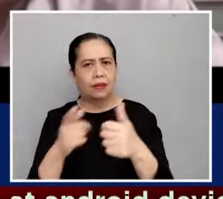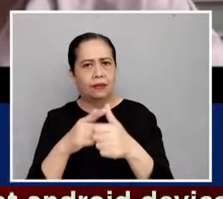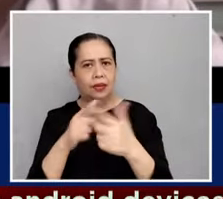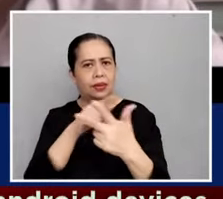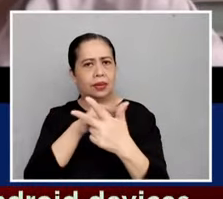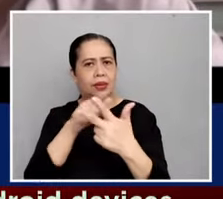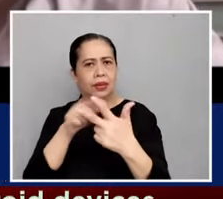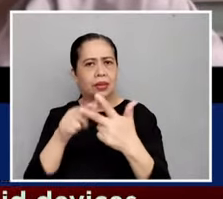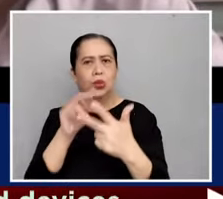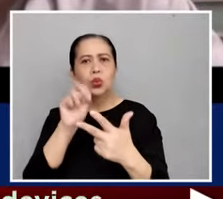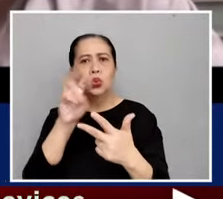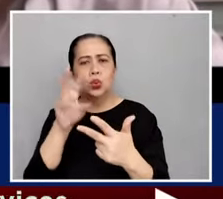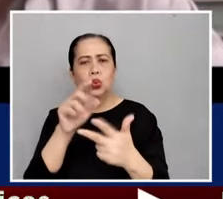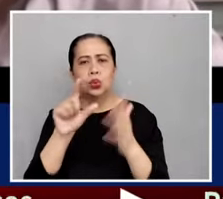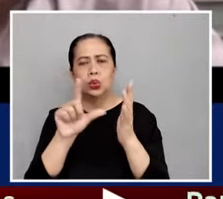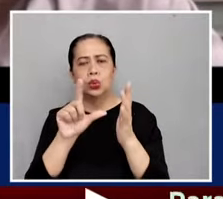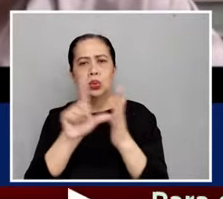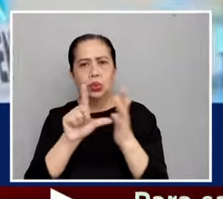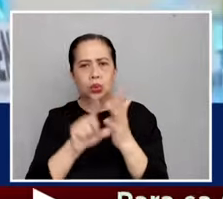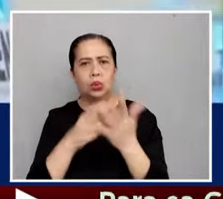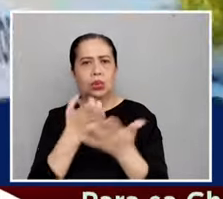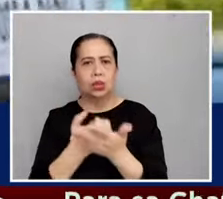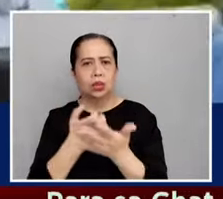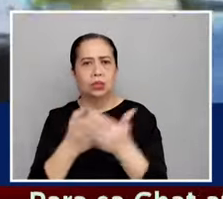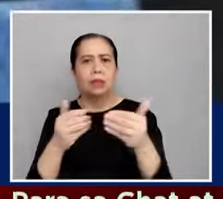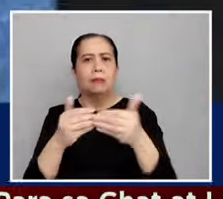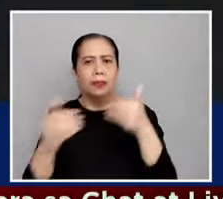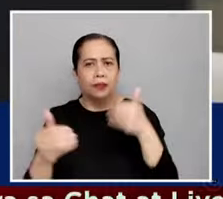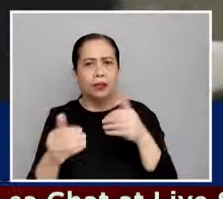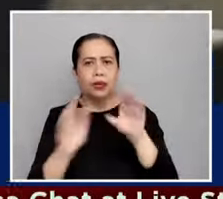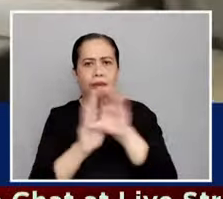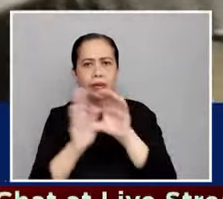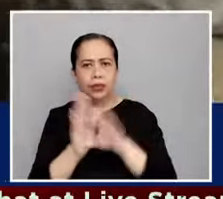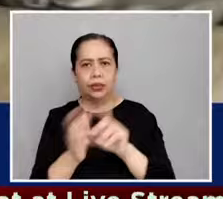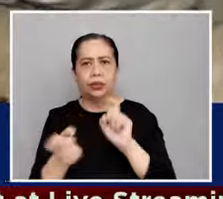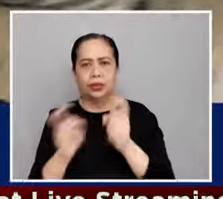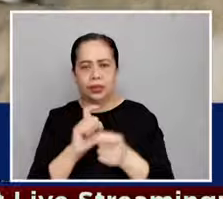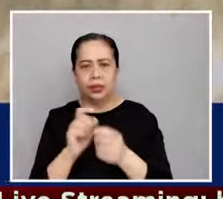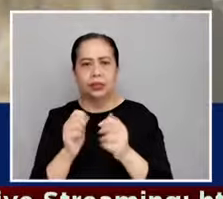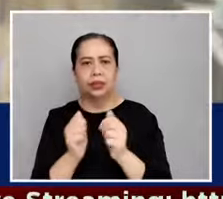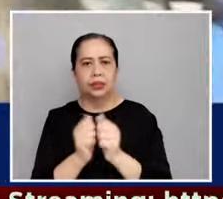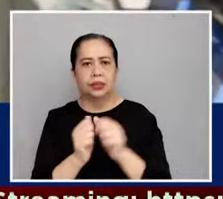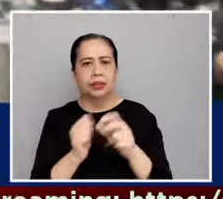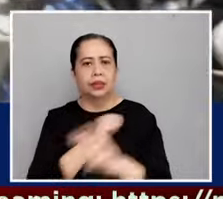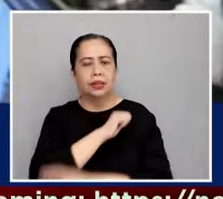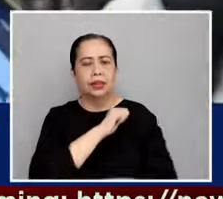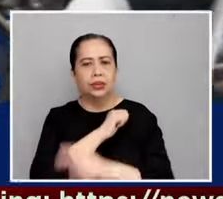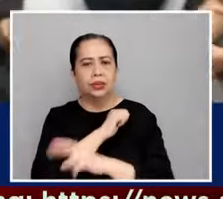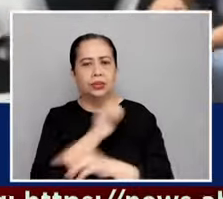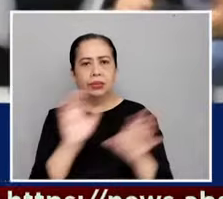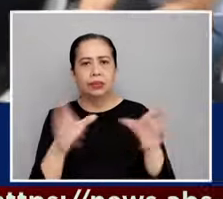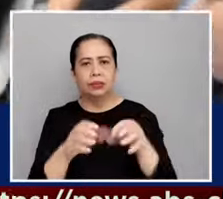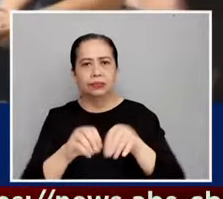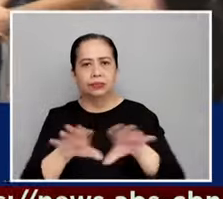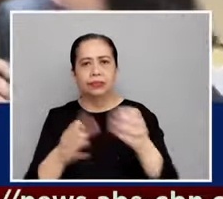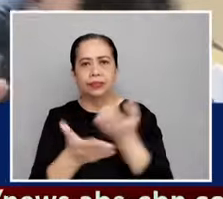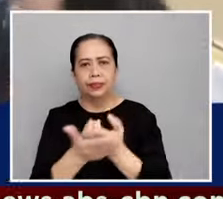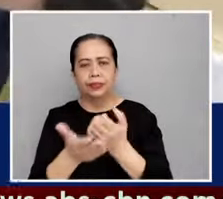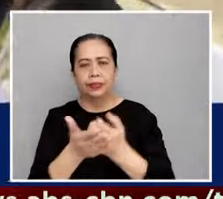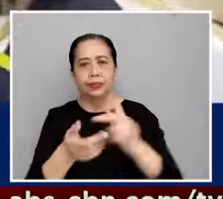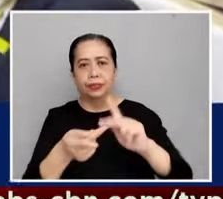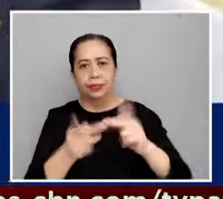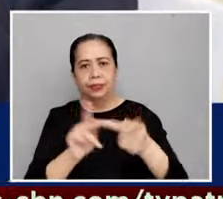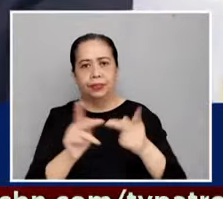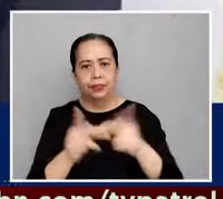mga bagong economic laws bago ang charter change. Kasama rin anya ang RCEP o Regional Comprehensive Economic Partnership